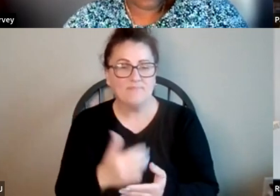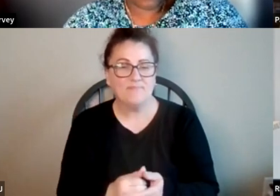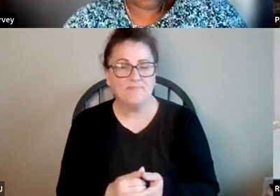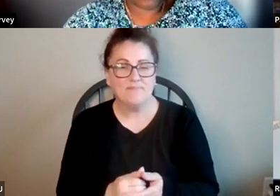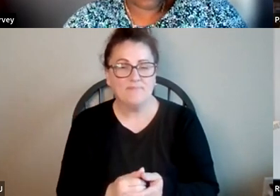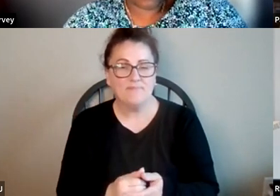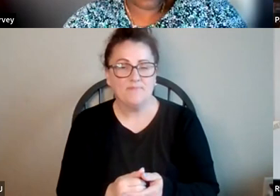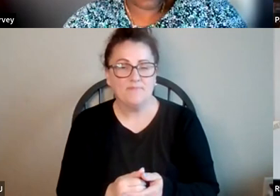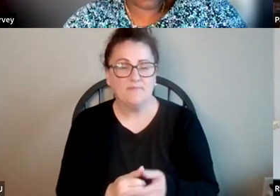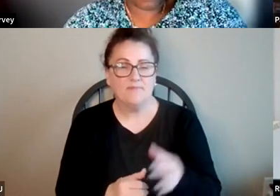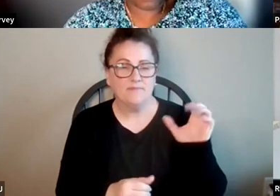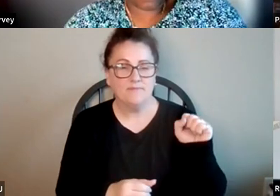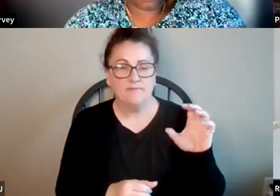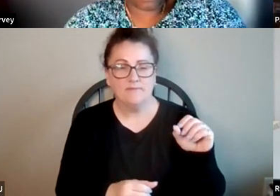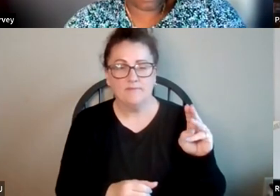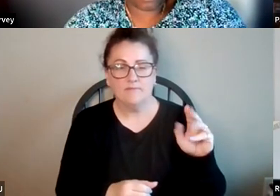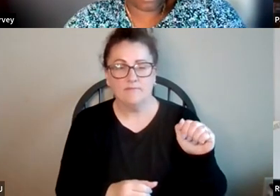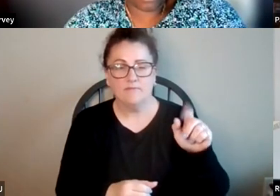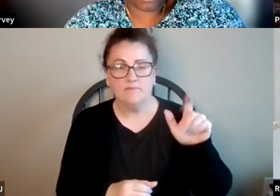And now our Somali interpreter.